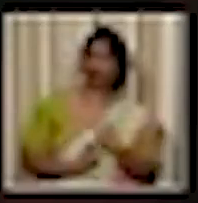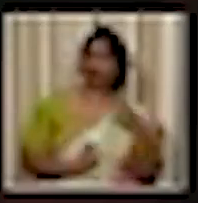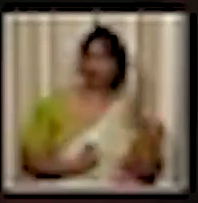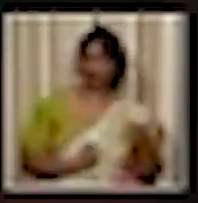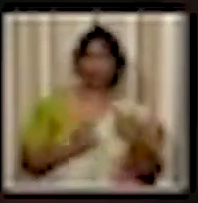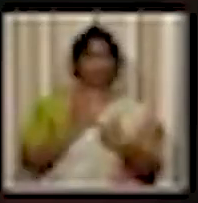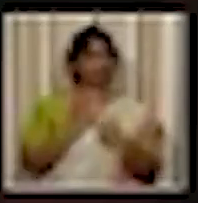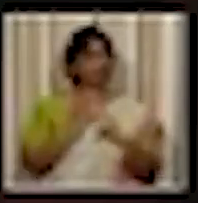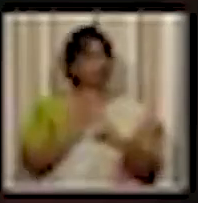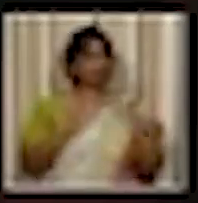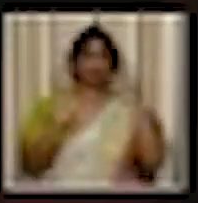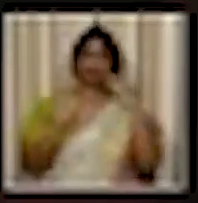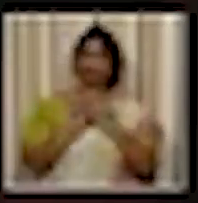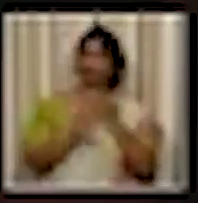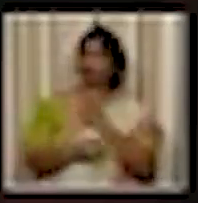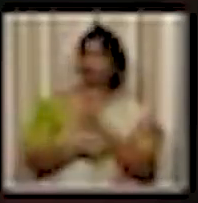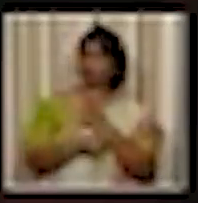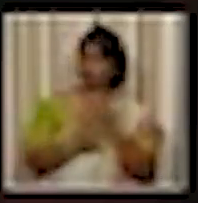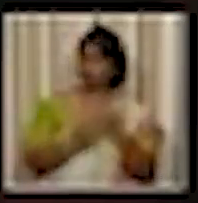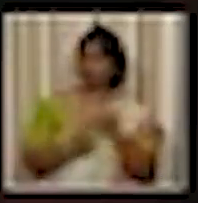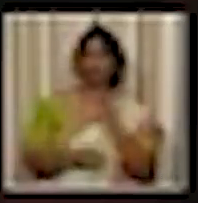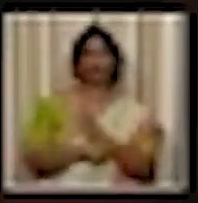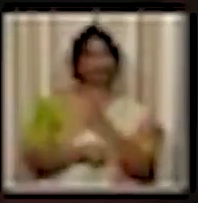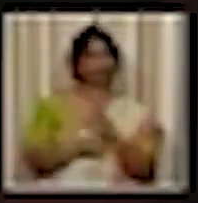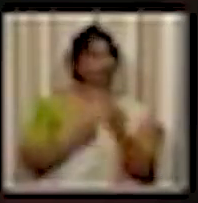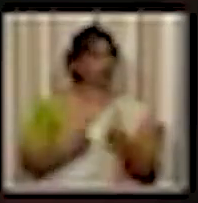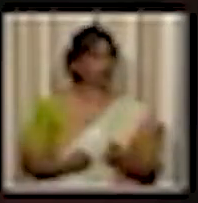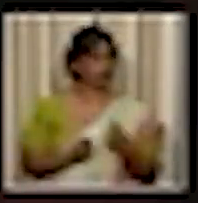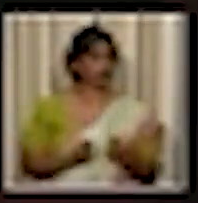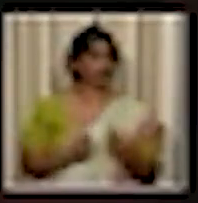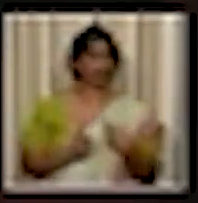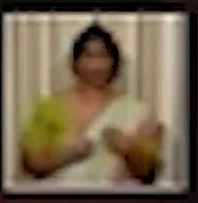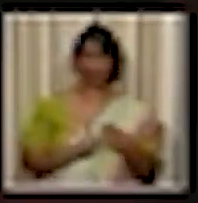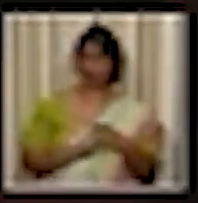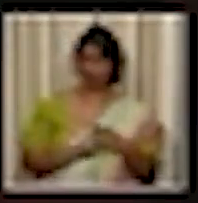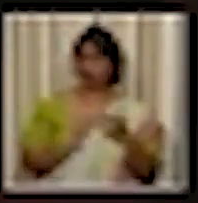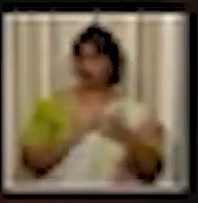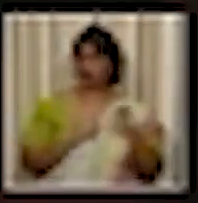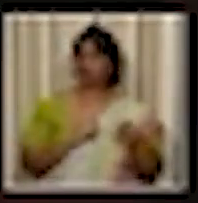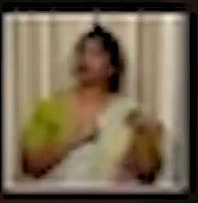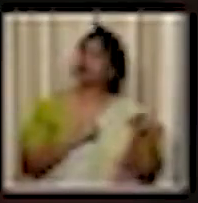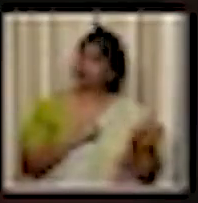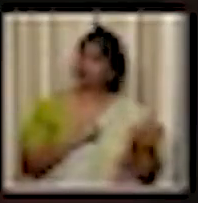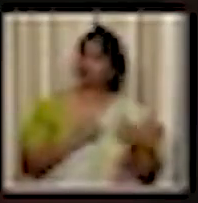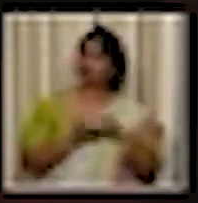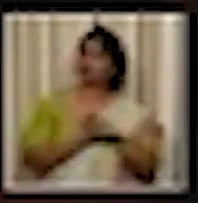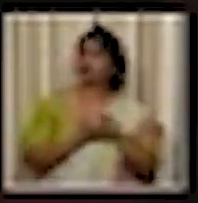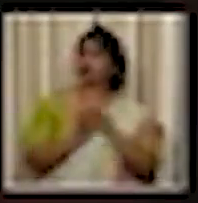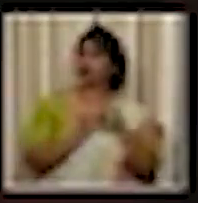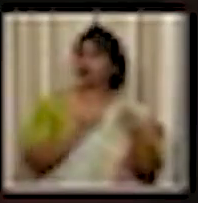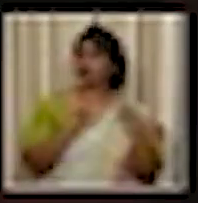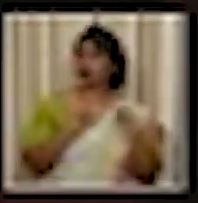මේ තාක්ෂණවේදය ඉගැන්වීම සඳහා අවශ්‍ය ගුරු හිඟය ඒක උග්‍රතත්වයක පත්වන නිසා ඒක ආවරණය කරන්නේ